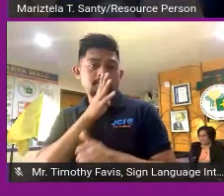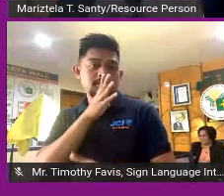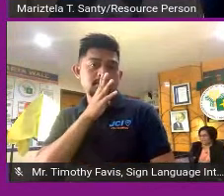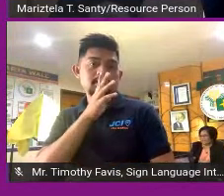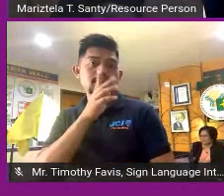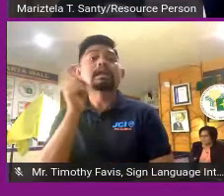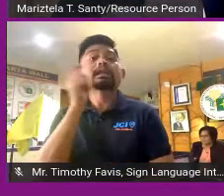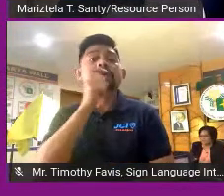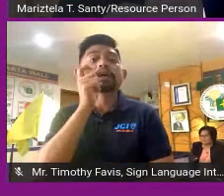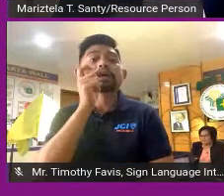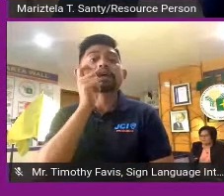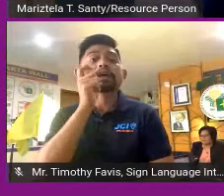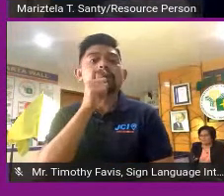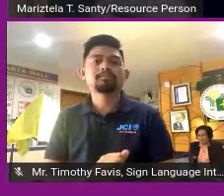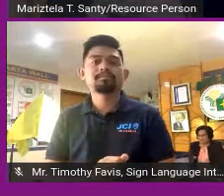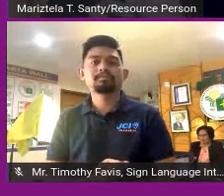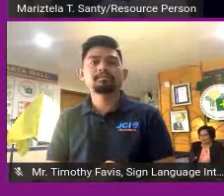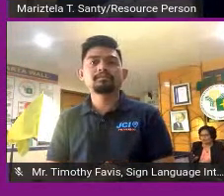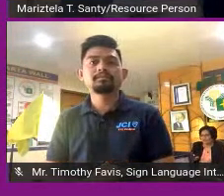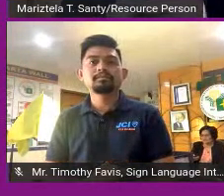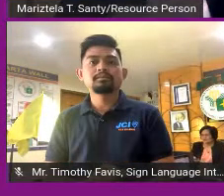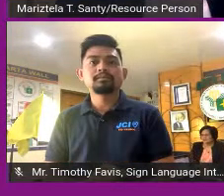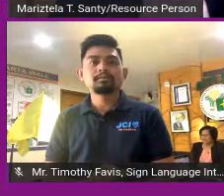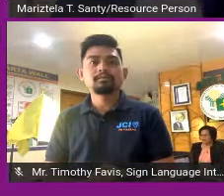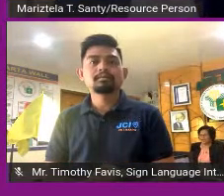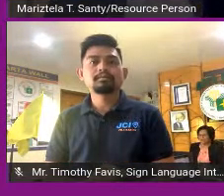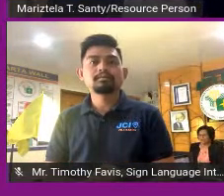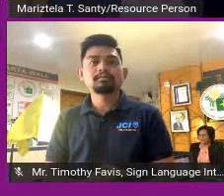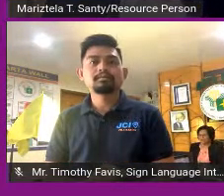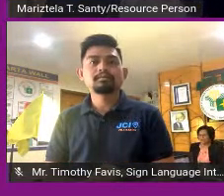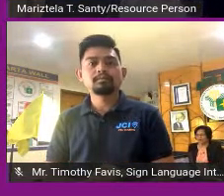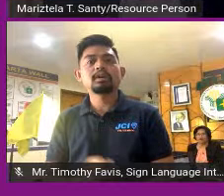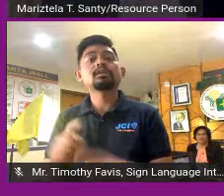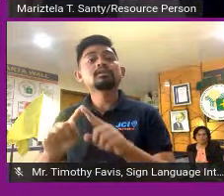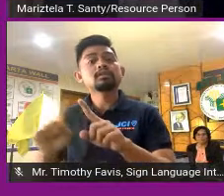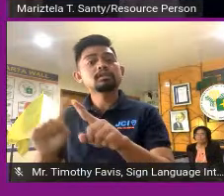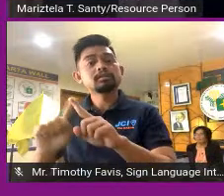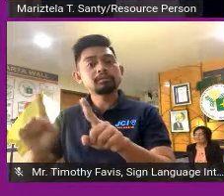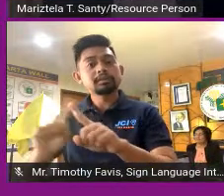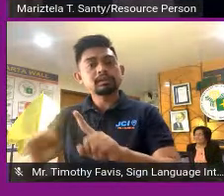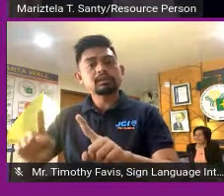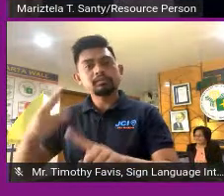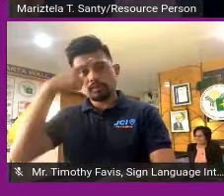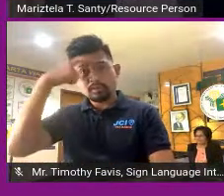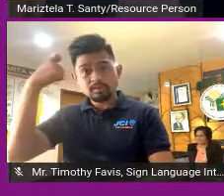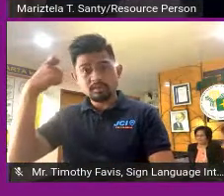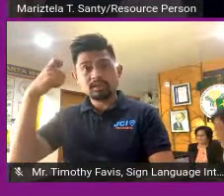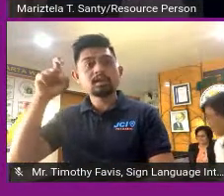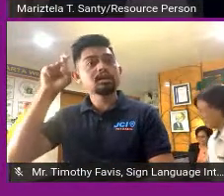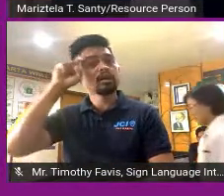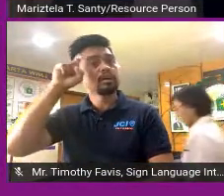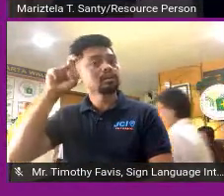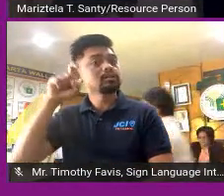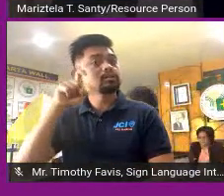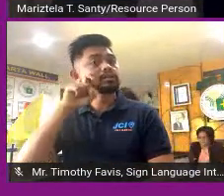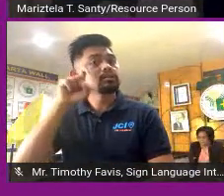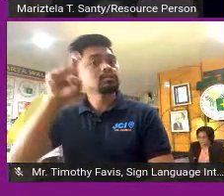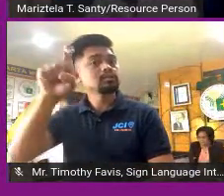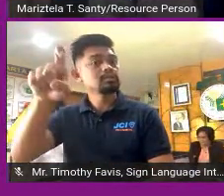the same in many respects, but they are also different because of sex.